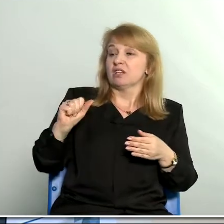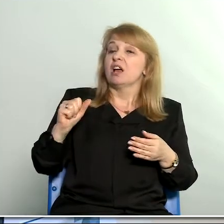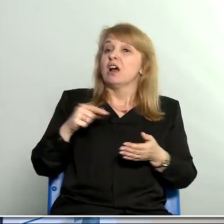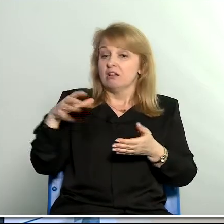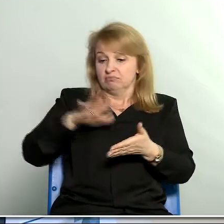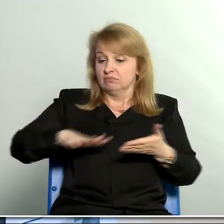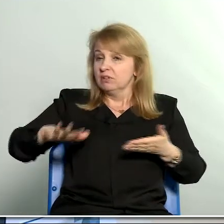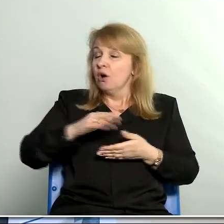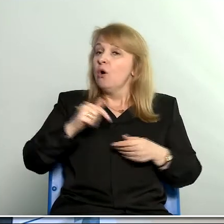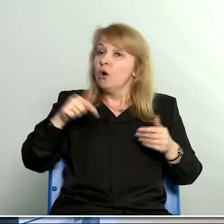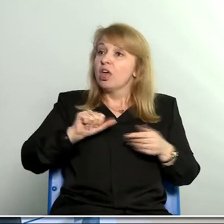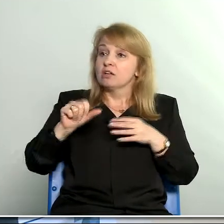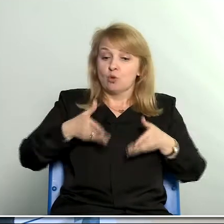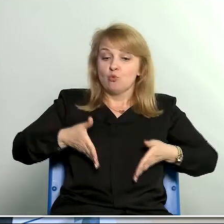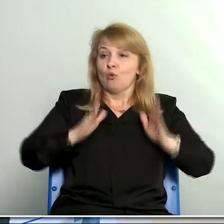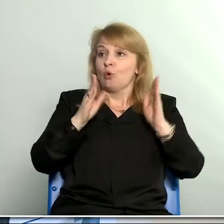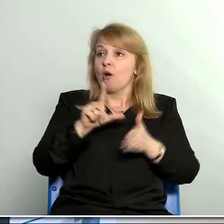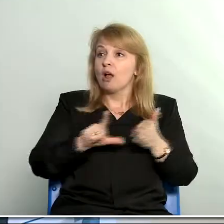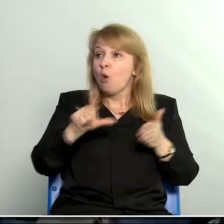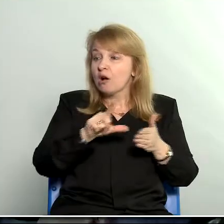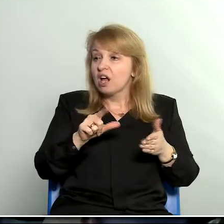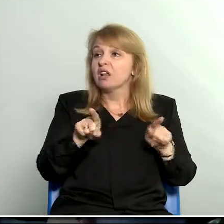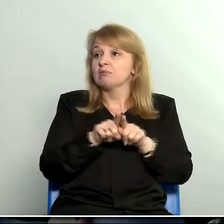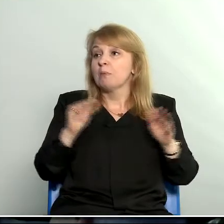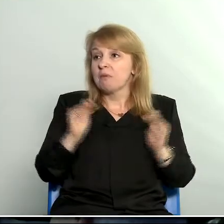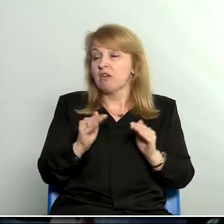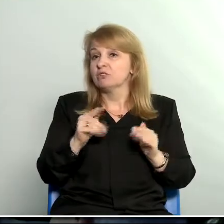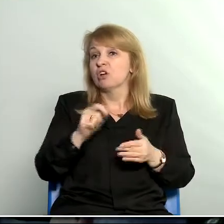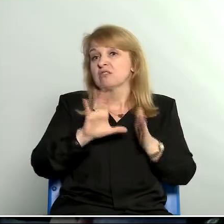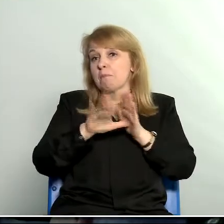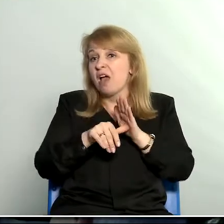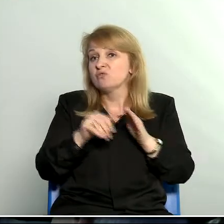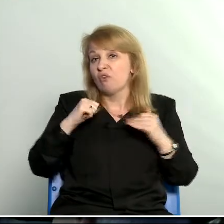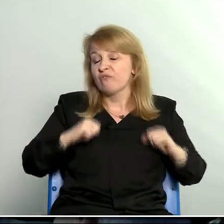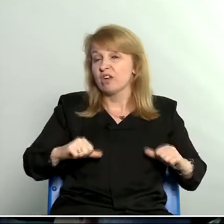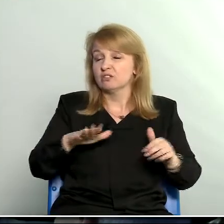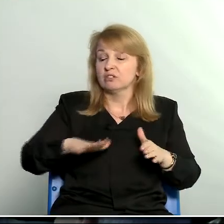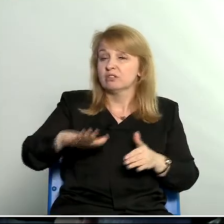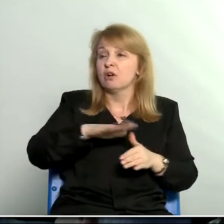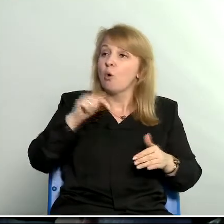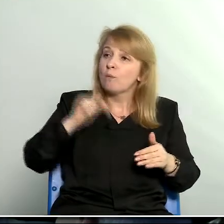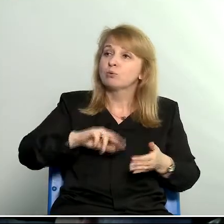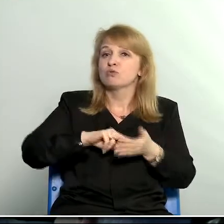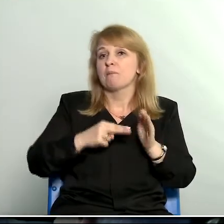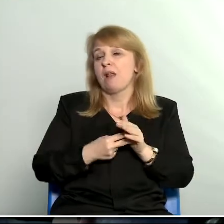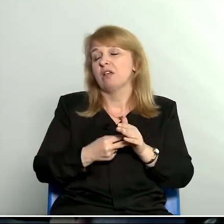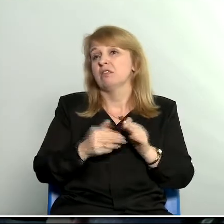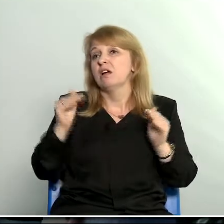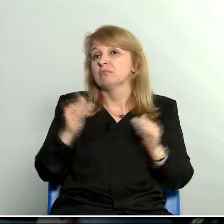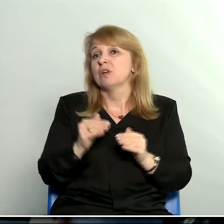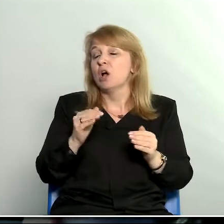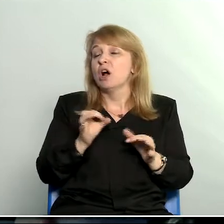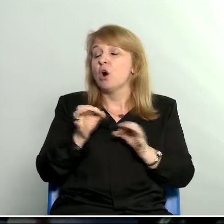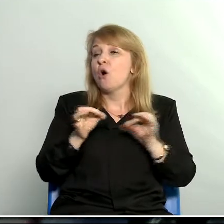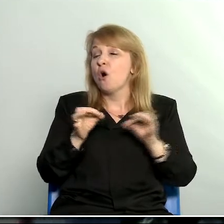w którym pojawiają się drogi lokalne, o ile znajdą się w planach mobilności miejskiej bądź w planach niskoemisyjnych, do których niestety beneficjenci są